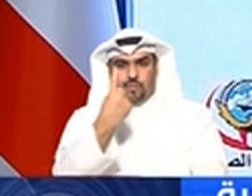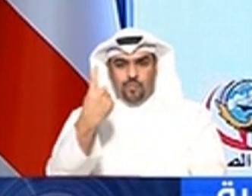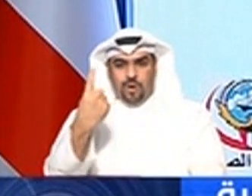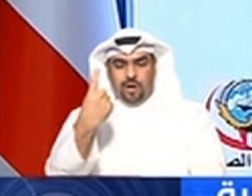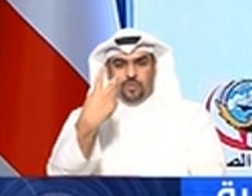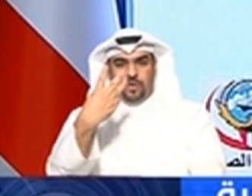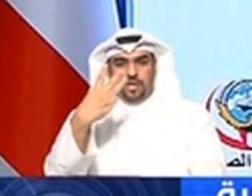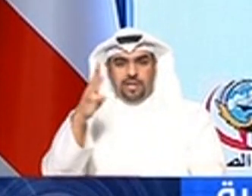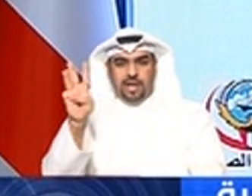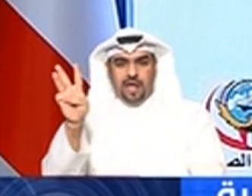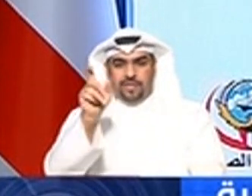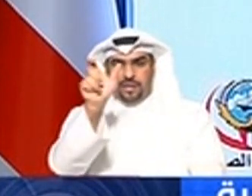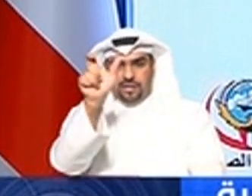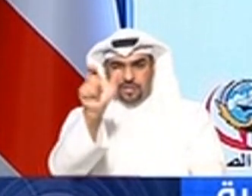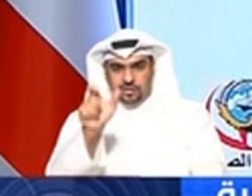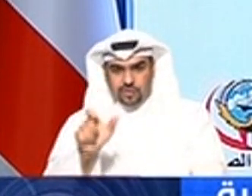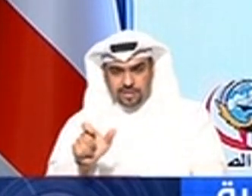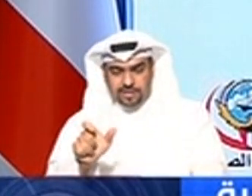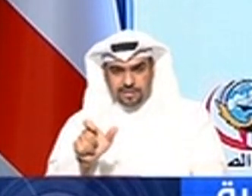131 حالة،